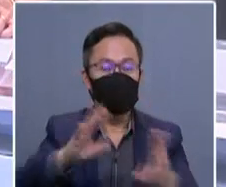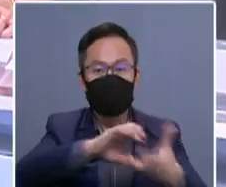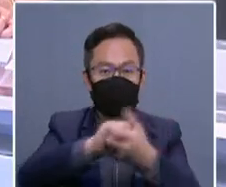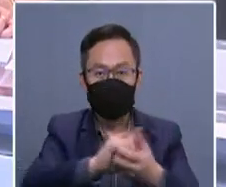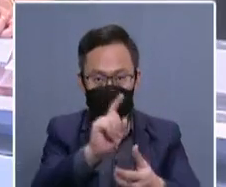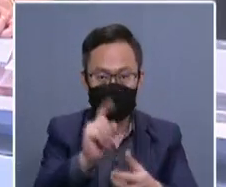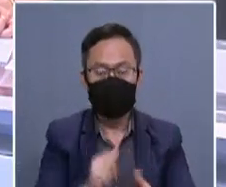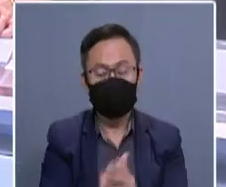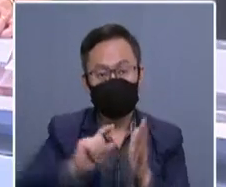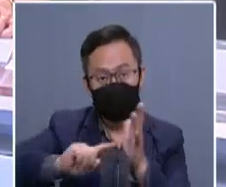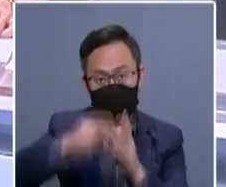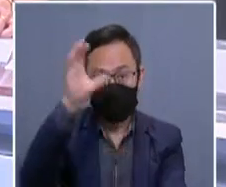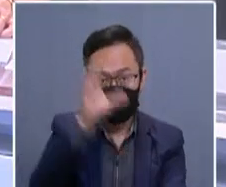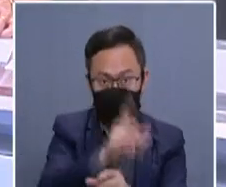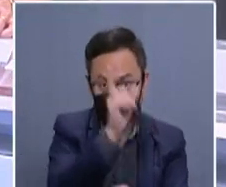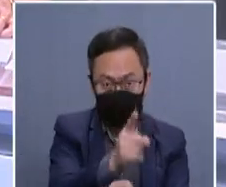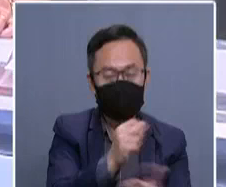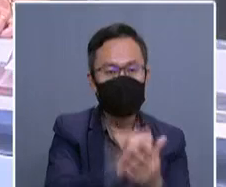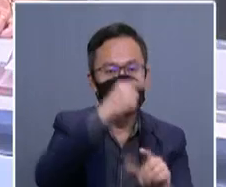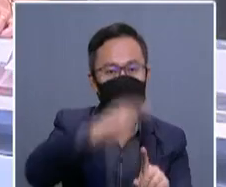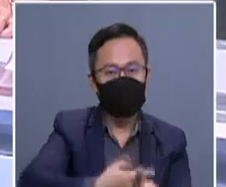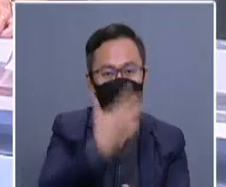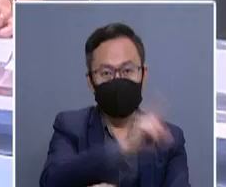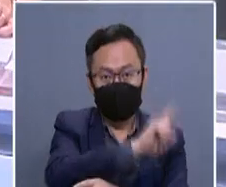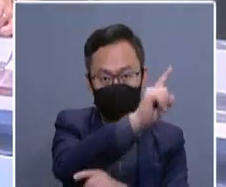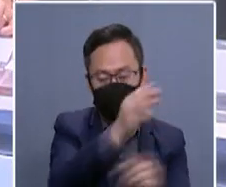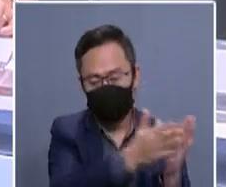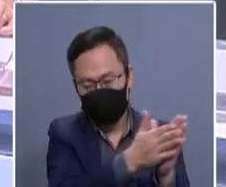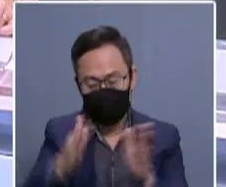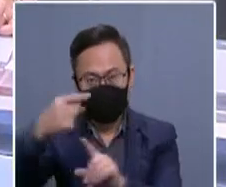งแต่วันที่1แล้วก็มีระยะเวลาเนี่ย14วันนะคะที ่ เขาจะมีการประเมินกันทีนี้